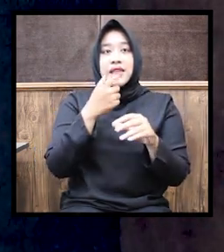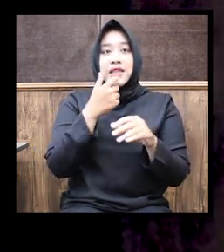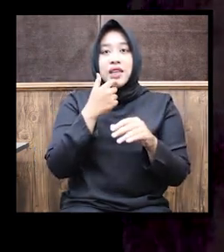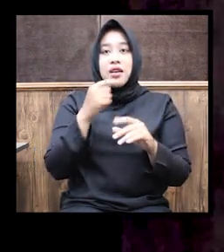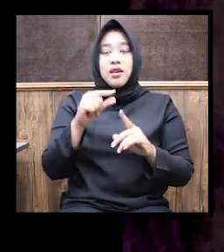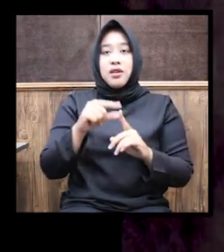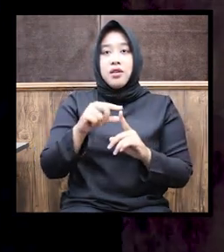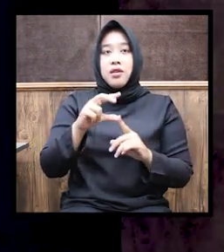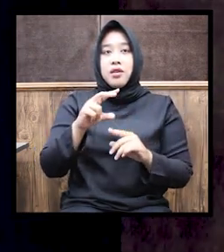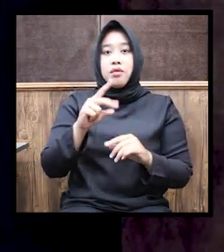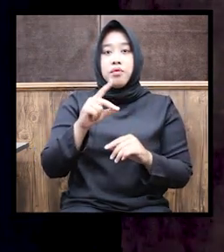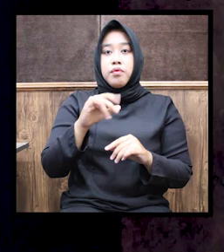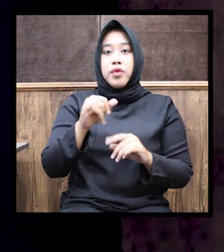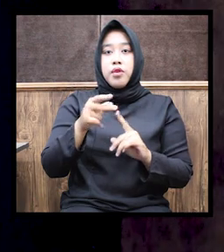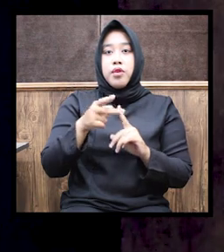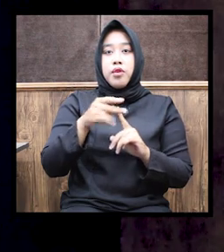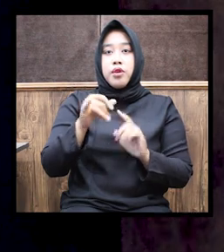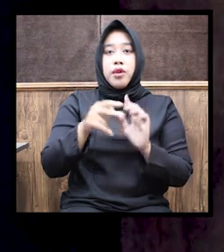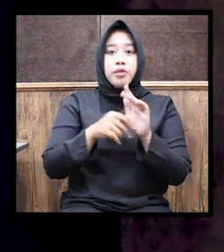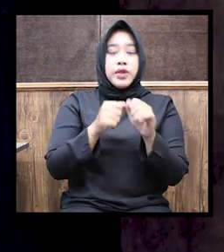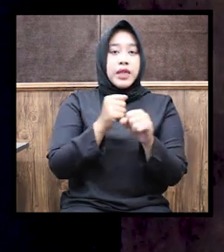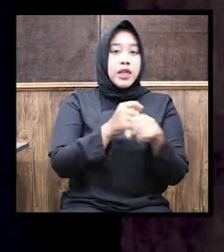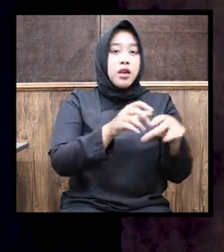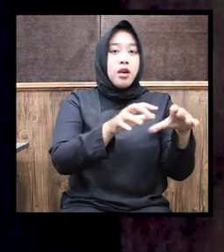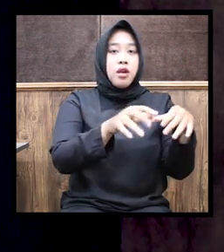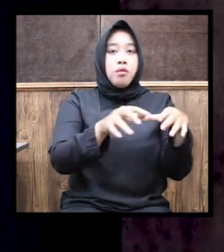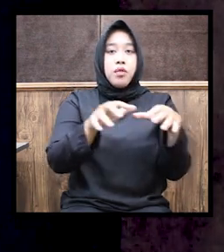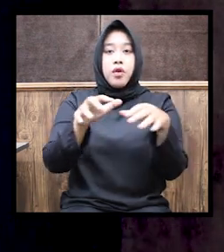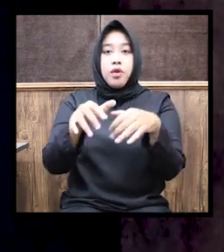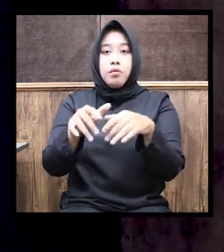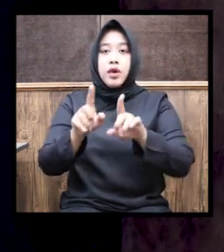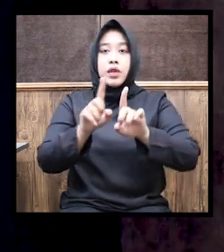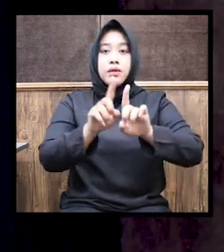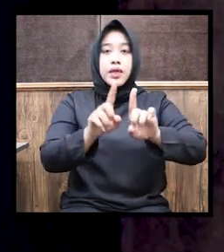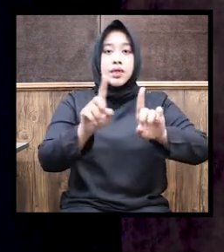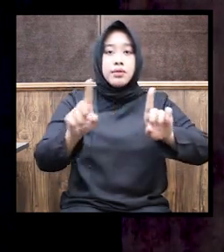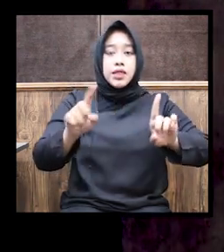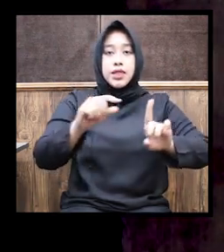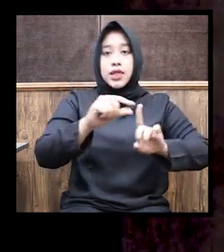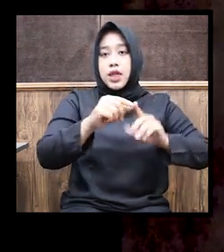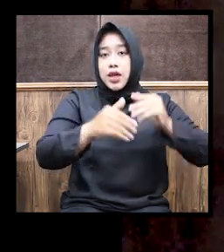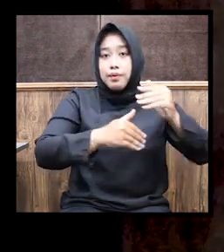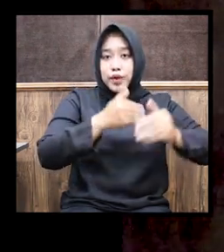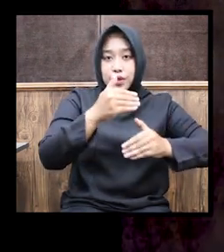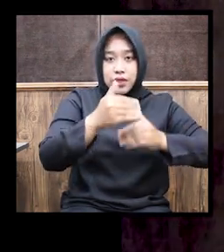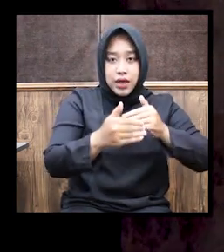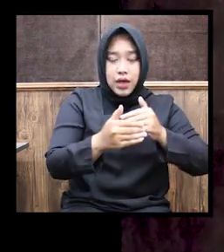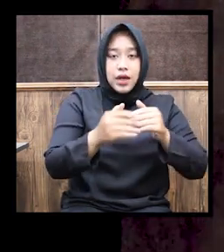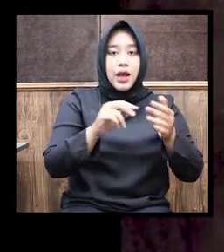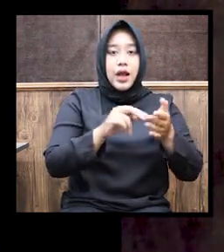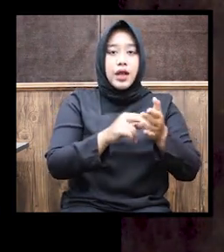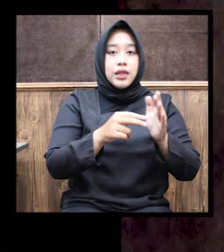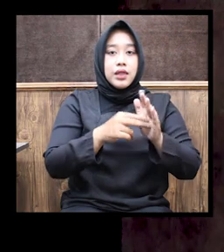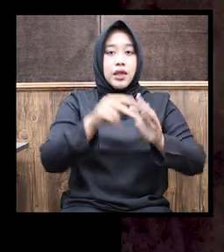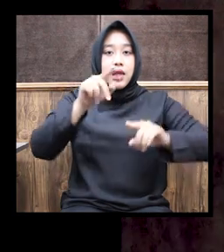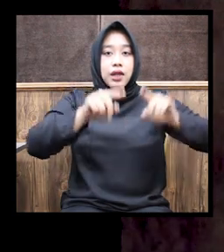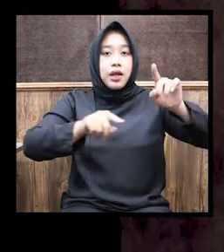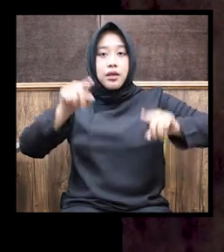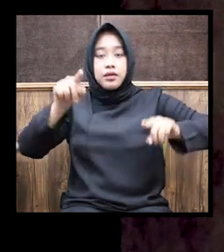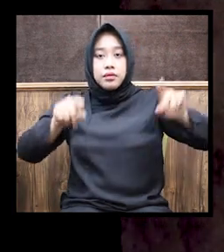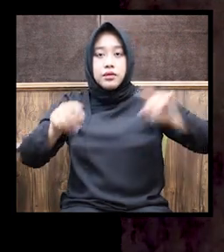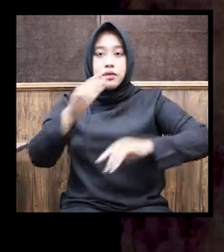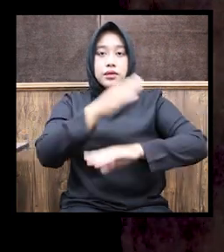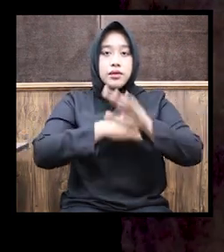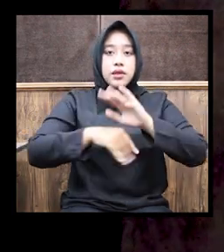profiling atau pemetaan pemetaan dilakukan oleh perusahaan perusahaan itu harus memetakan ragam disabilitas apa yang bisa masuk ke